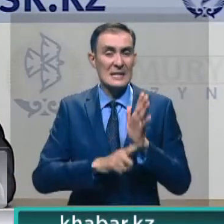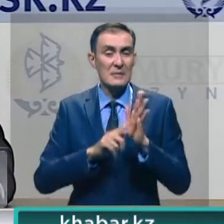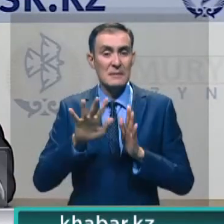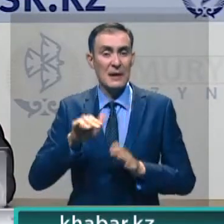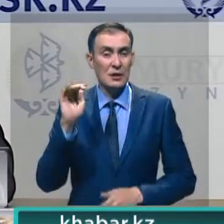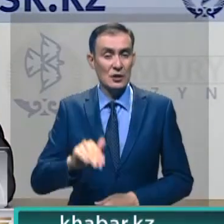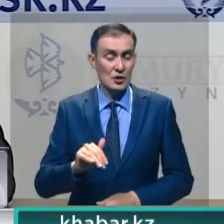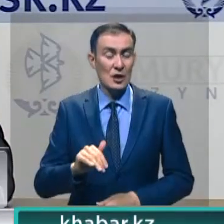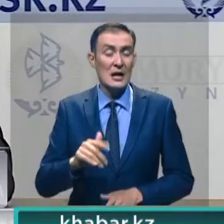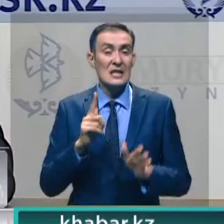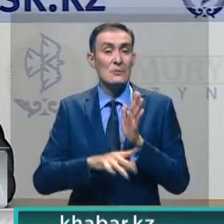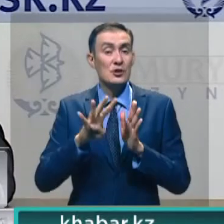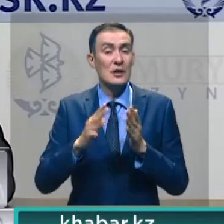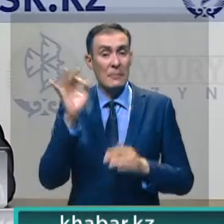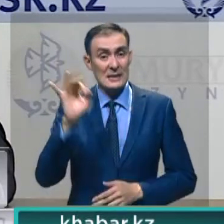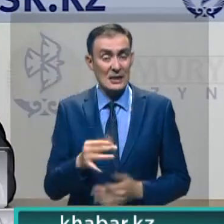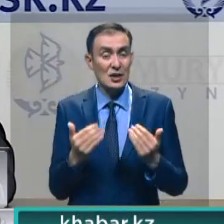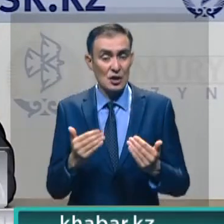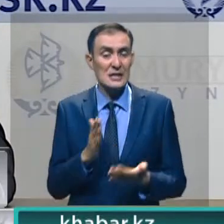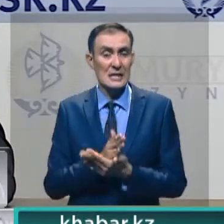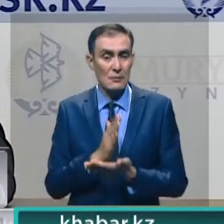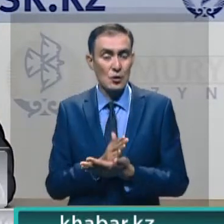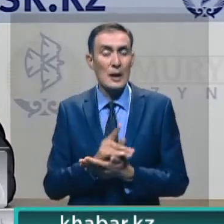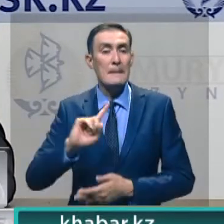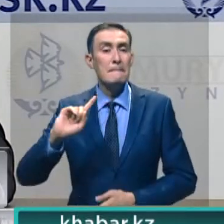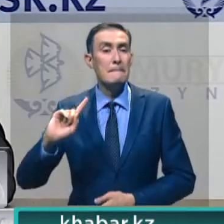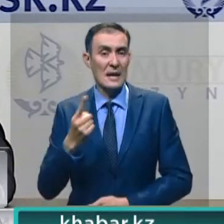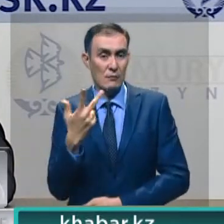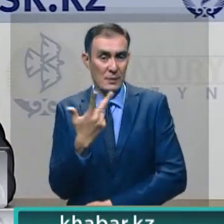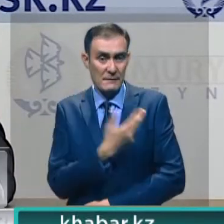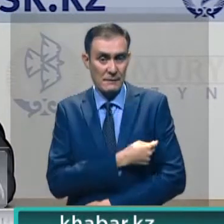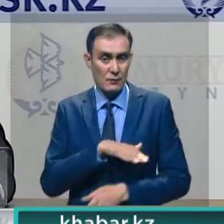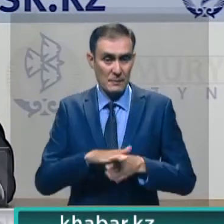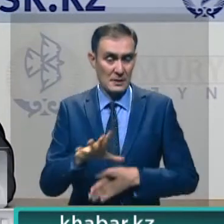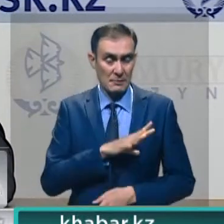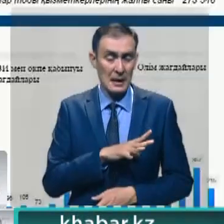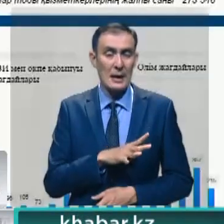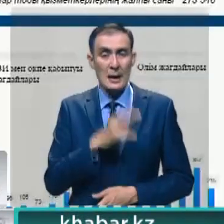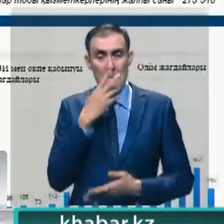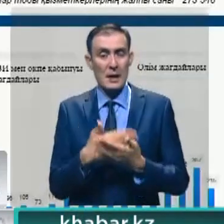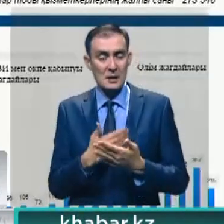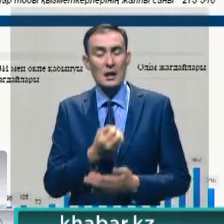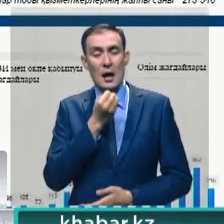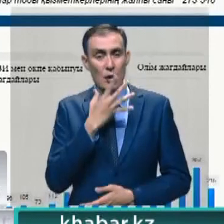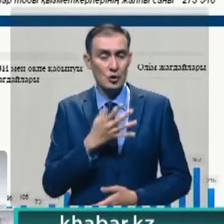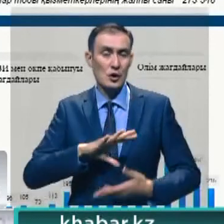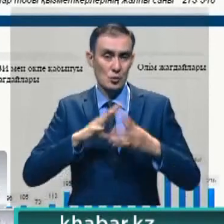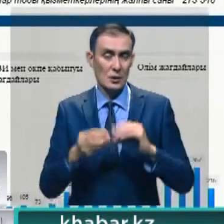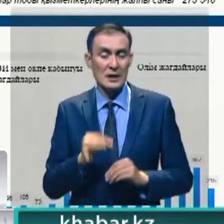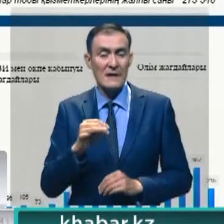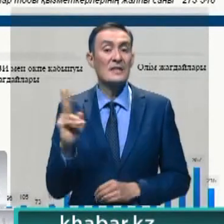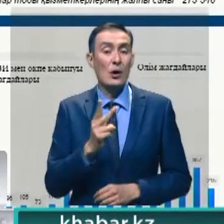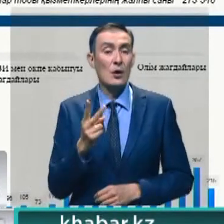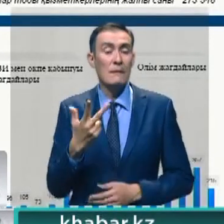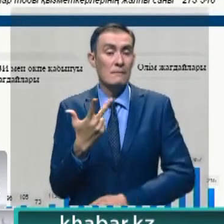человек, 74% уже на сегодняшний день, они получили первый компонент вакцины. Показатель очень хороший, высокий. Ну и второй